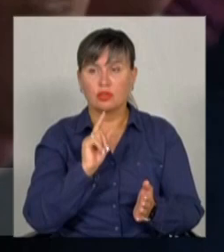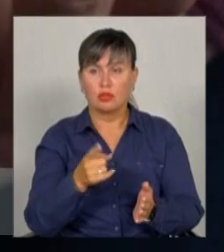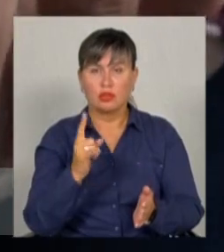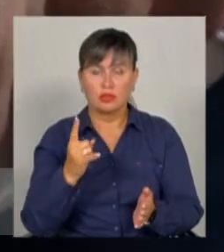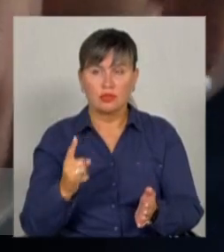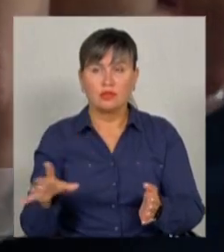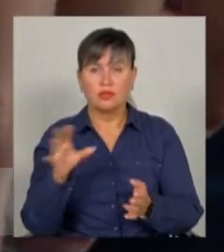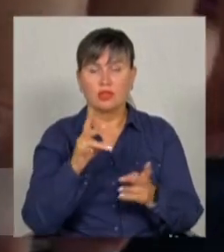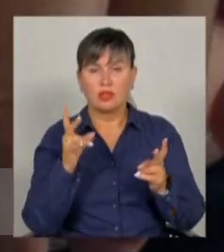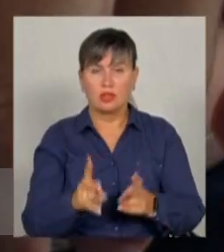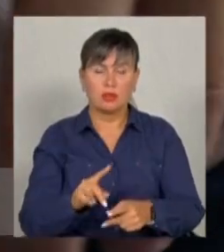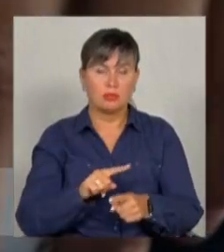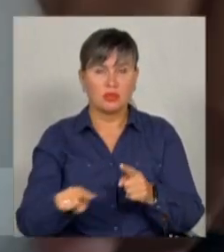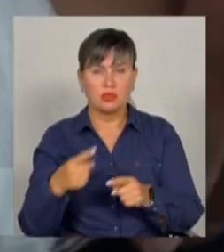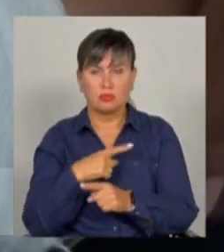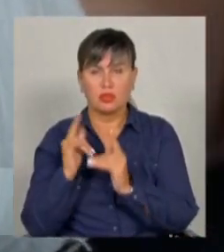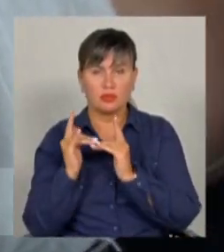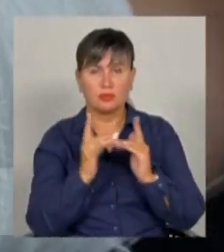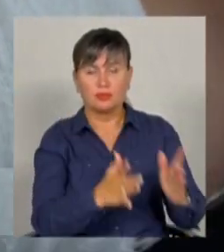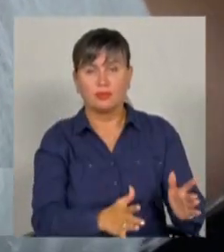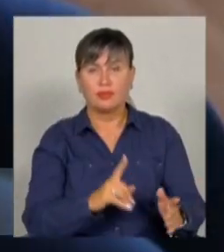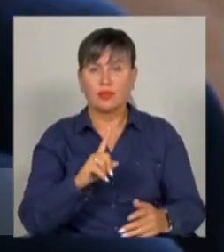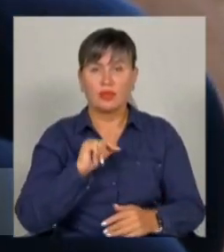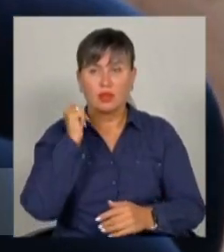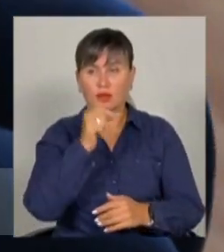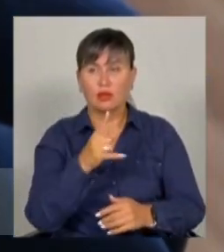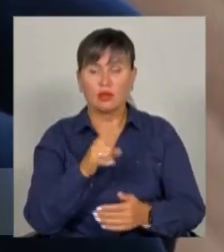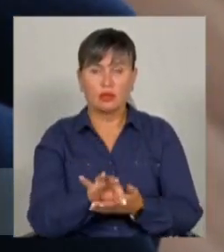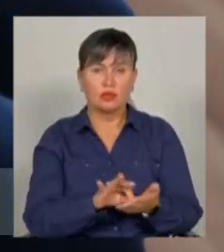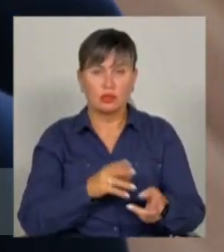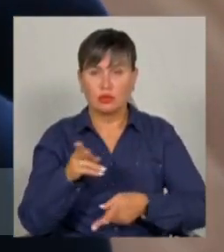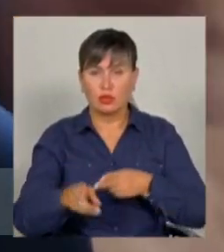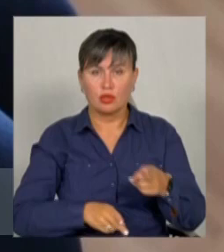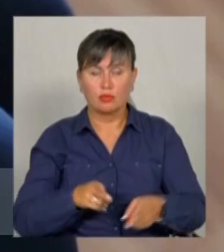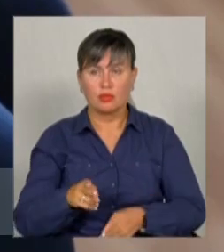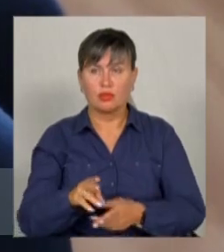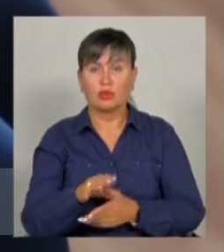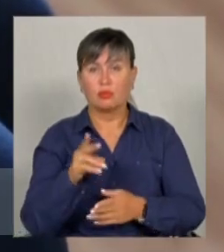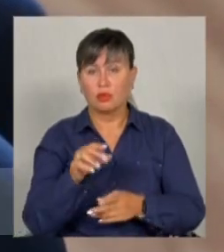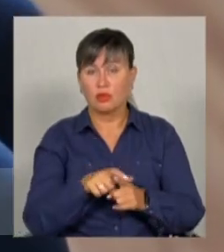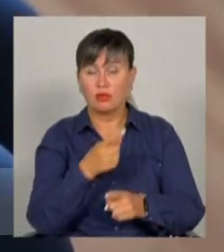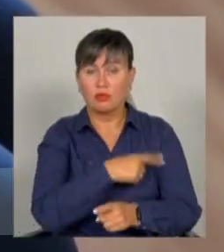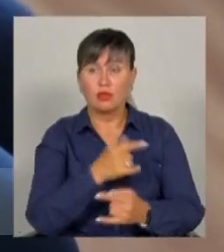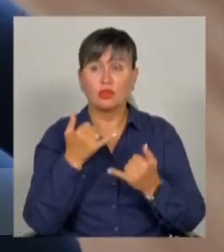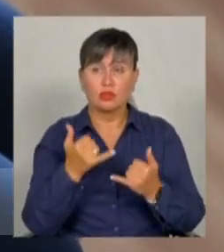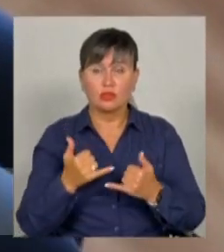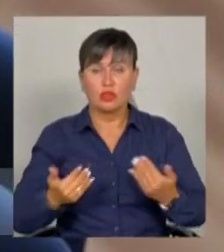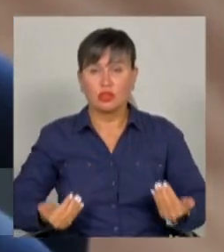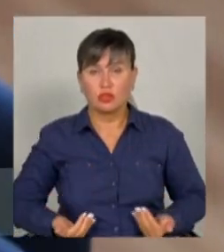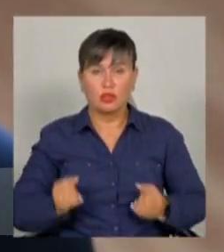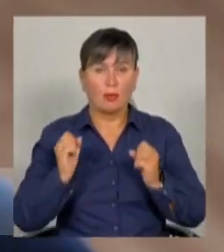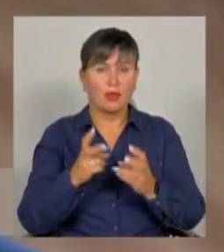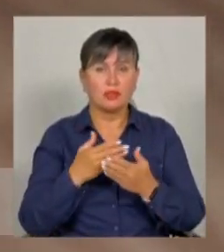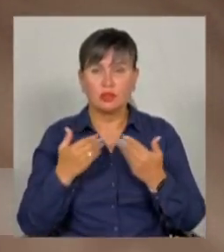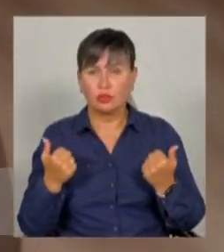девочка. Всех раненых экстренно доставили в больницу. Годовалого ребенка врачи прооперировали в ту же ночь. По словам медиков, сейчас жизни малышки ничего